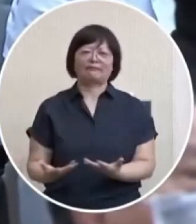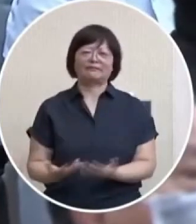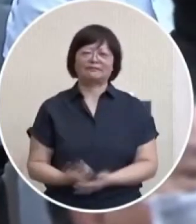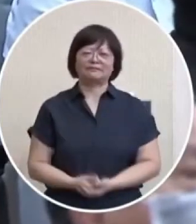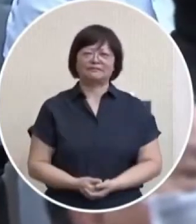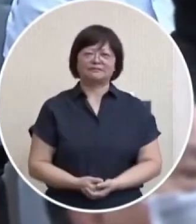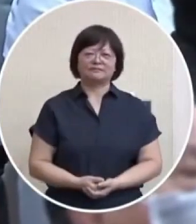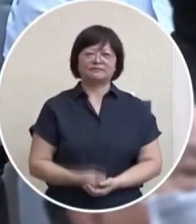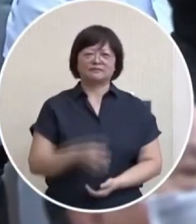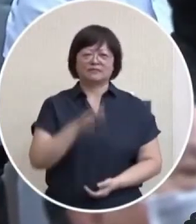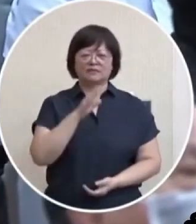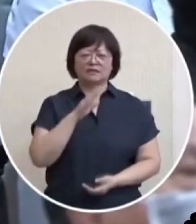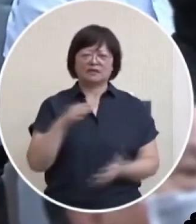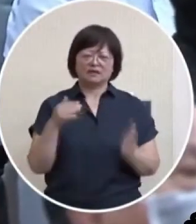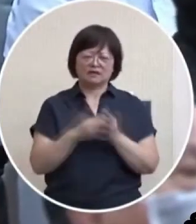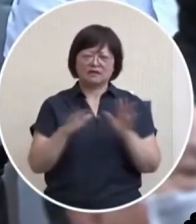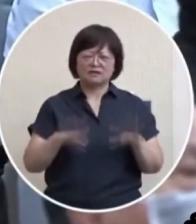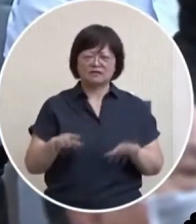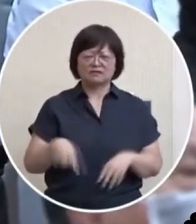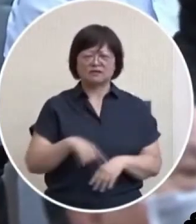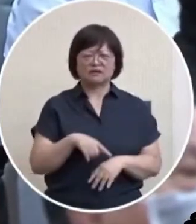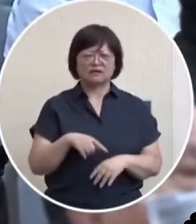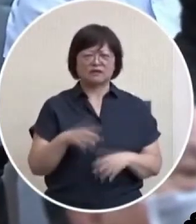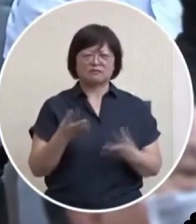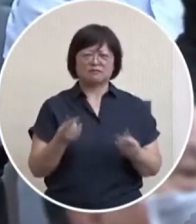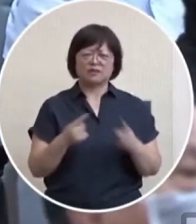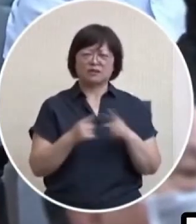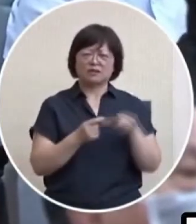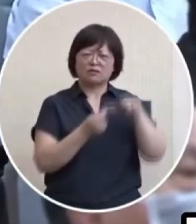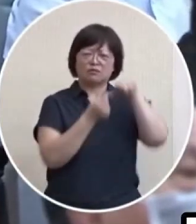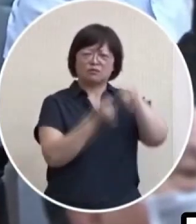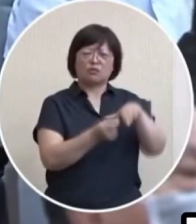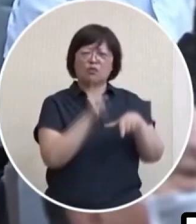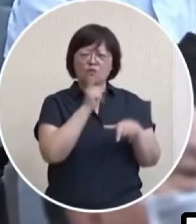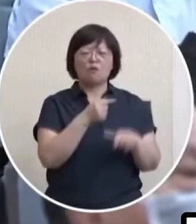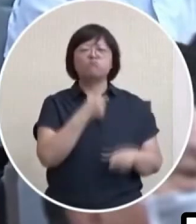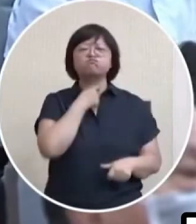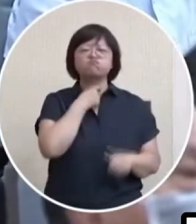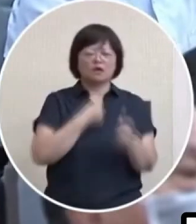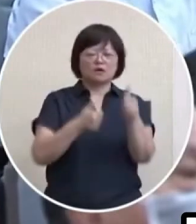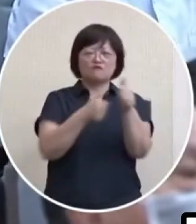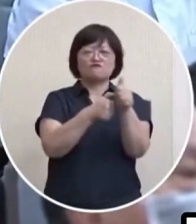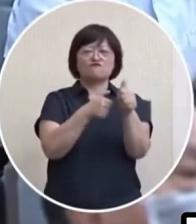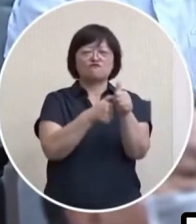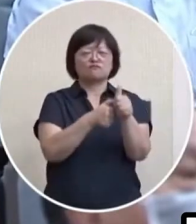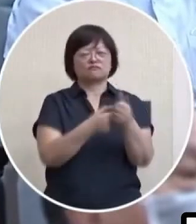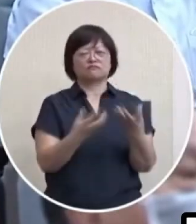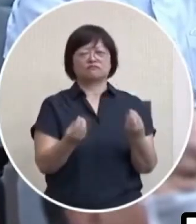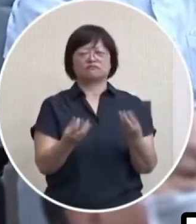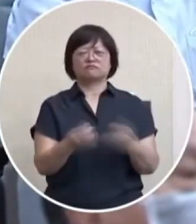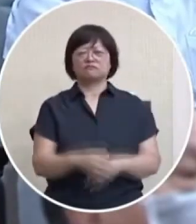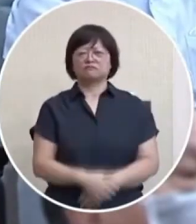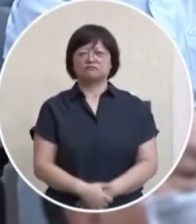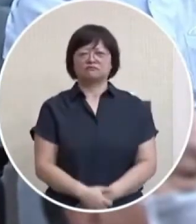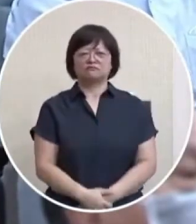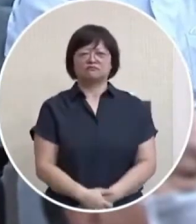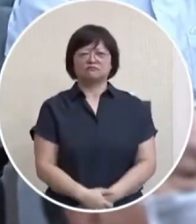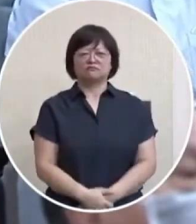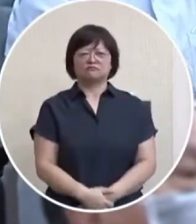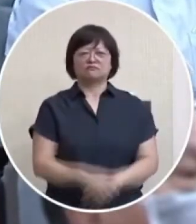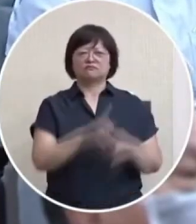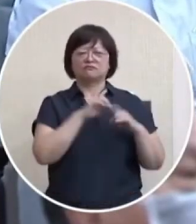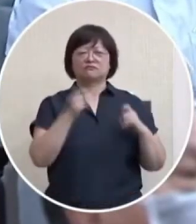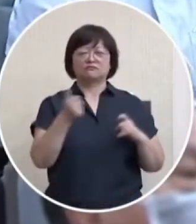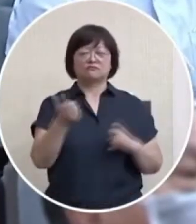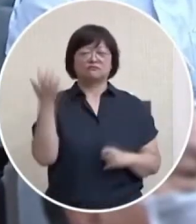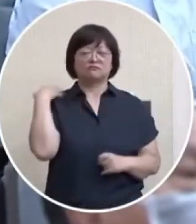今没有人公开说为了整合可以当副手。那郭董，您曾经说过和就是柯